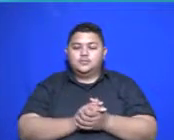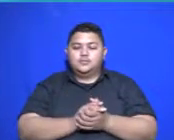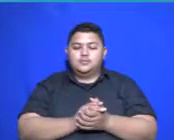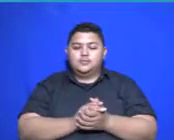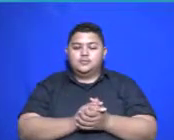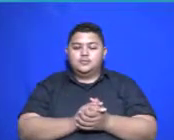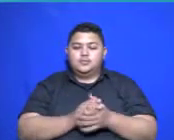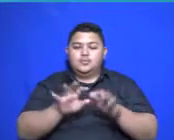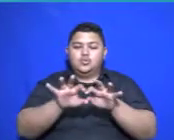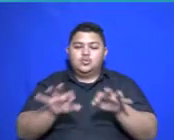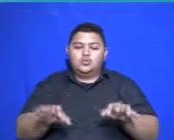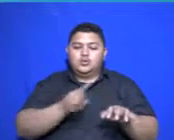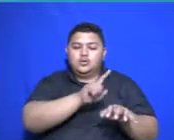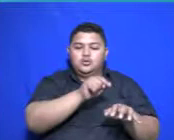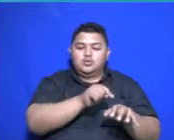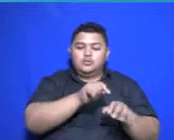rasionya adalah